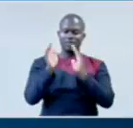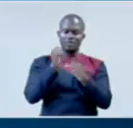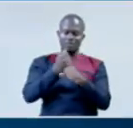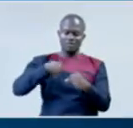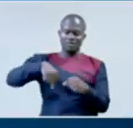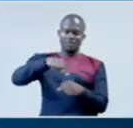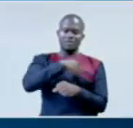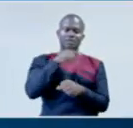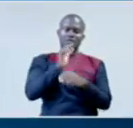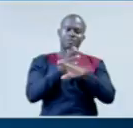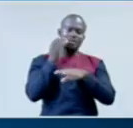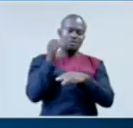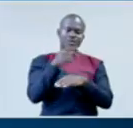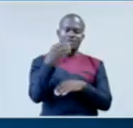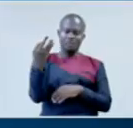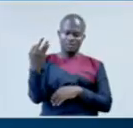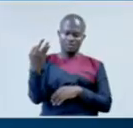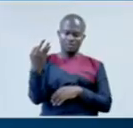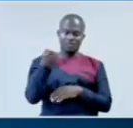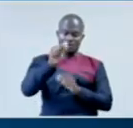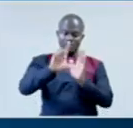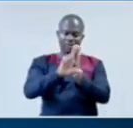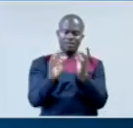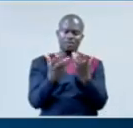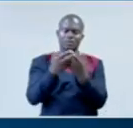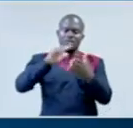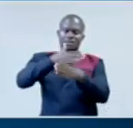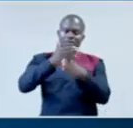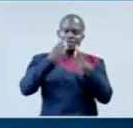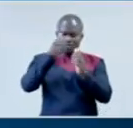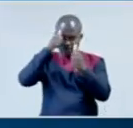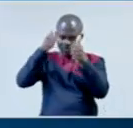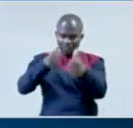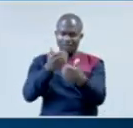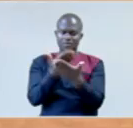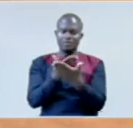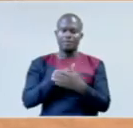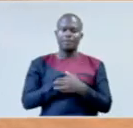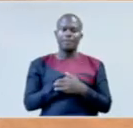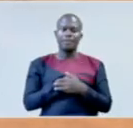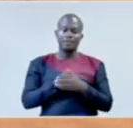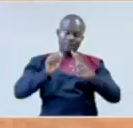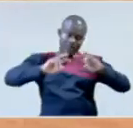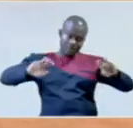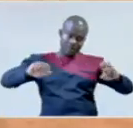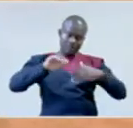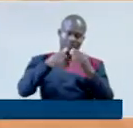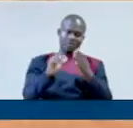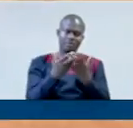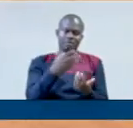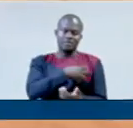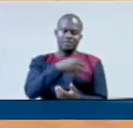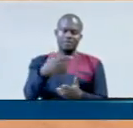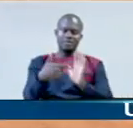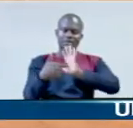yacu ntibizarenza ukwezi kwa gatatu niko amategeko ajyanye n'abanyamigabane tugenderaho adusaba abasesengura ibirebana n'ubukungu bagagaza